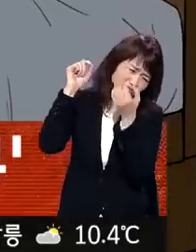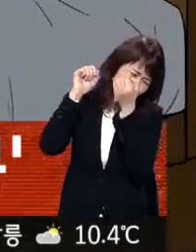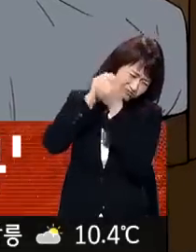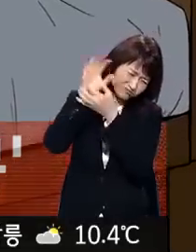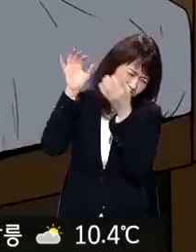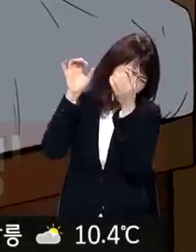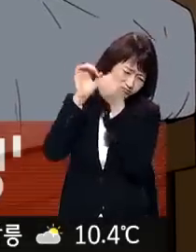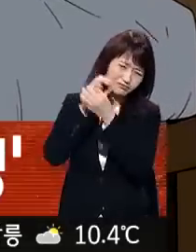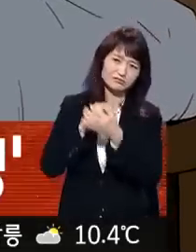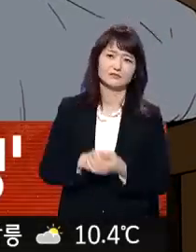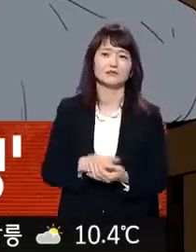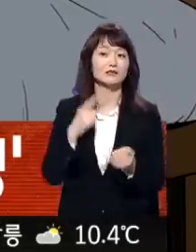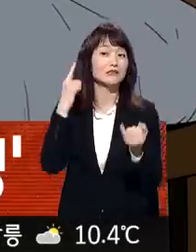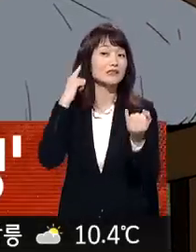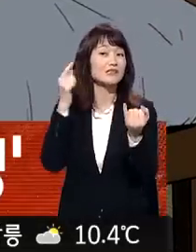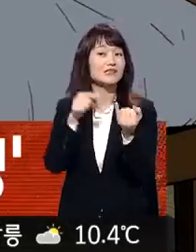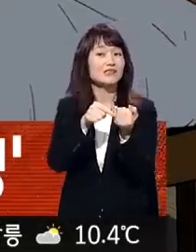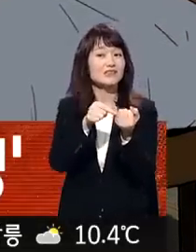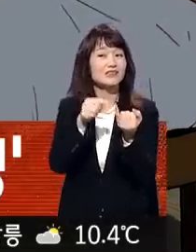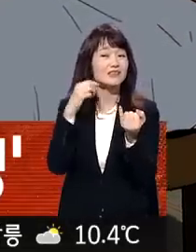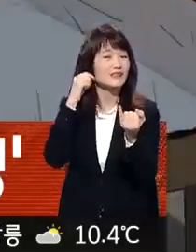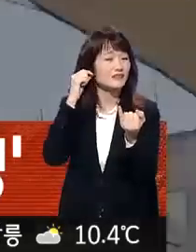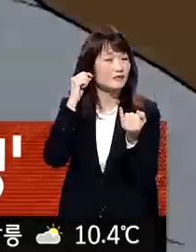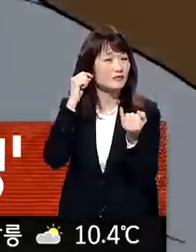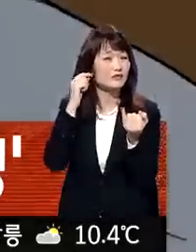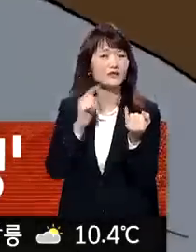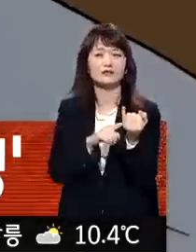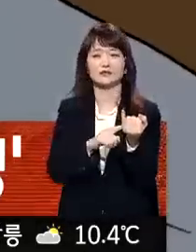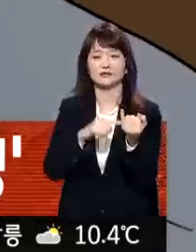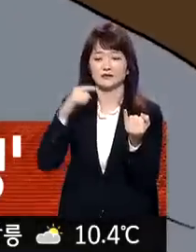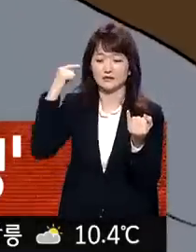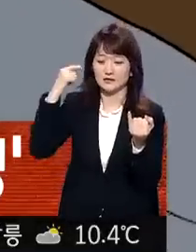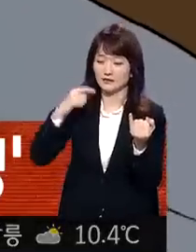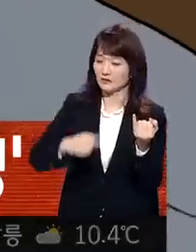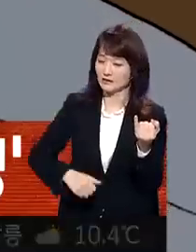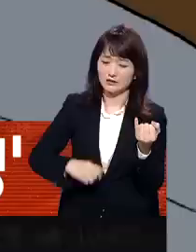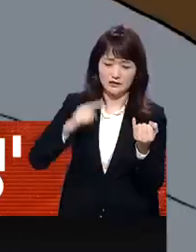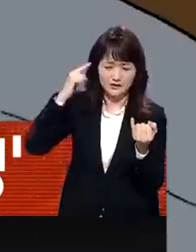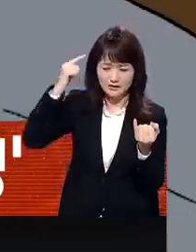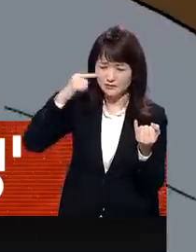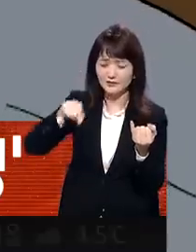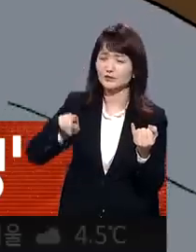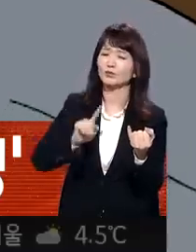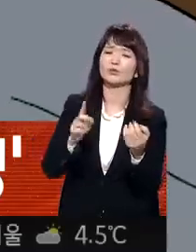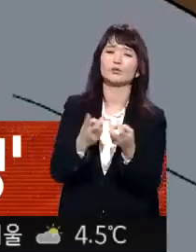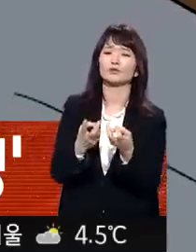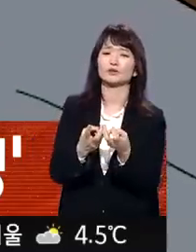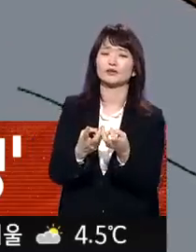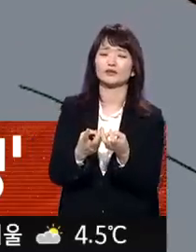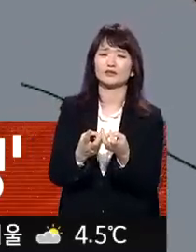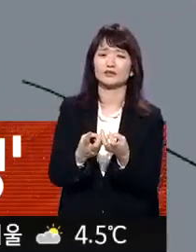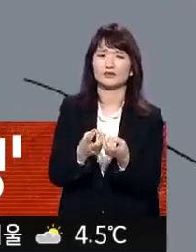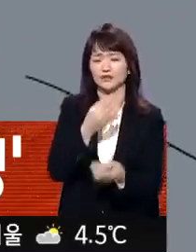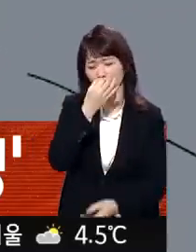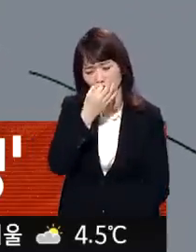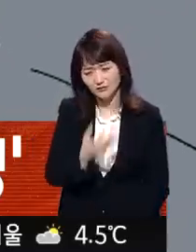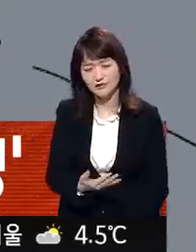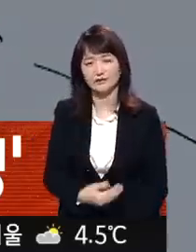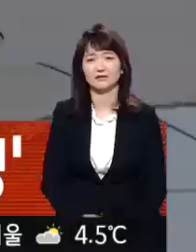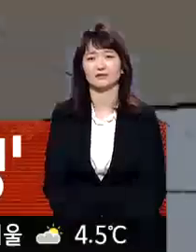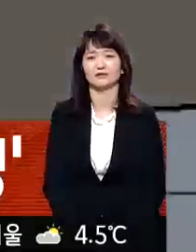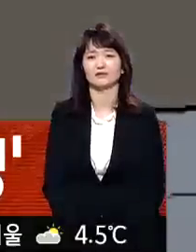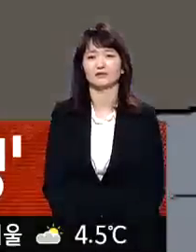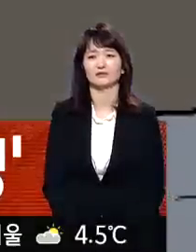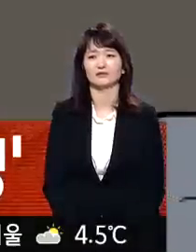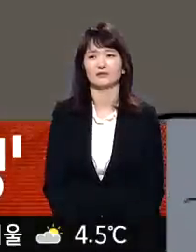그리고 또 귀를 만지고. 그러니까 이 여성분은 정말 미치고 환장을 노리시죠. 이게 한두 번도 아니고 하루 이틀도 아니고 계속 그러니까. 근데 문제는 더